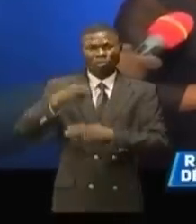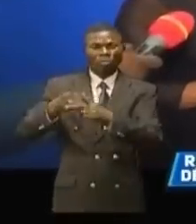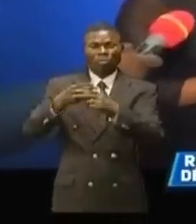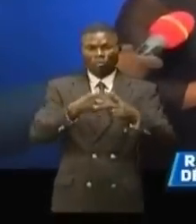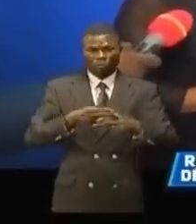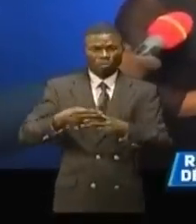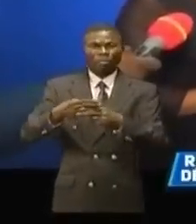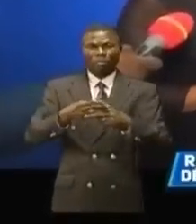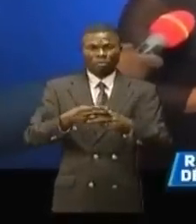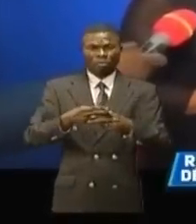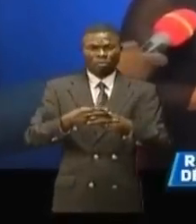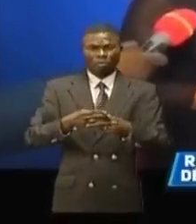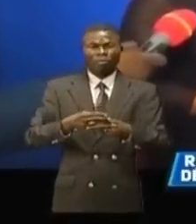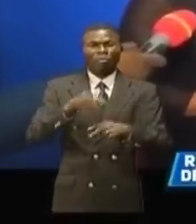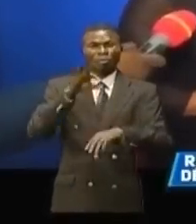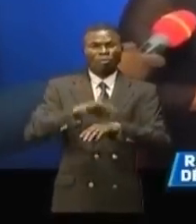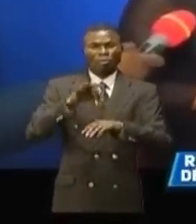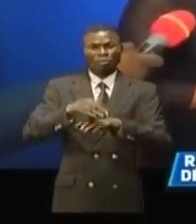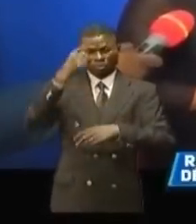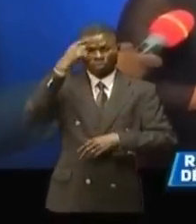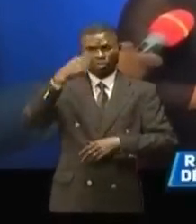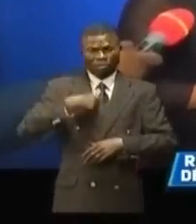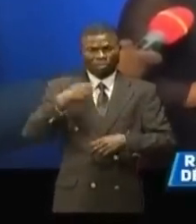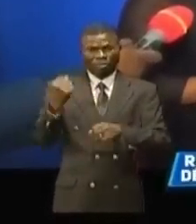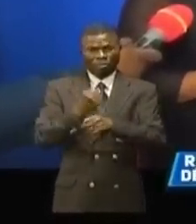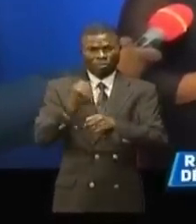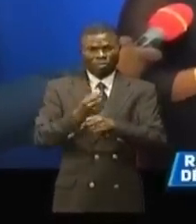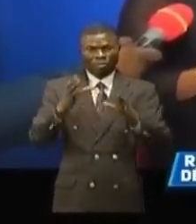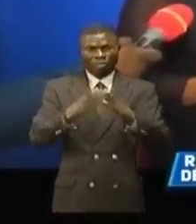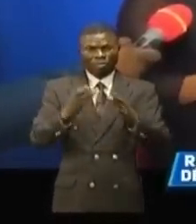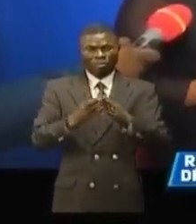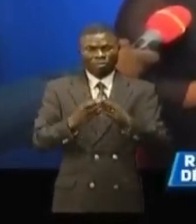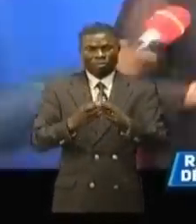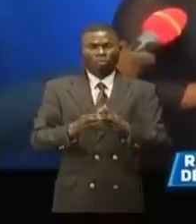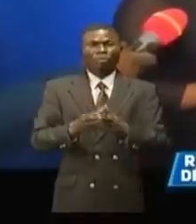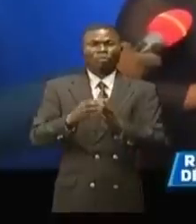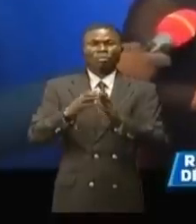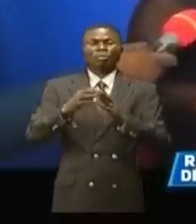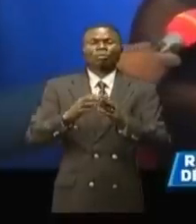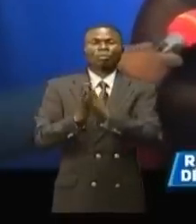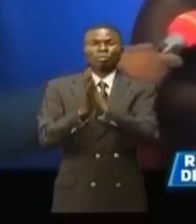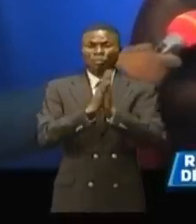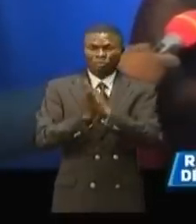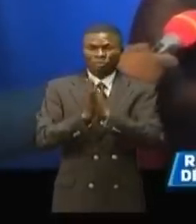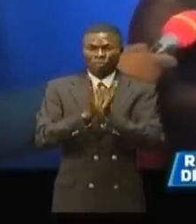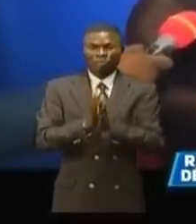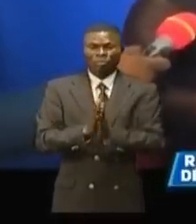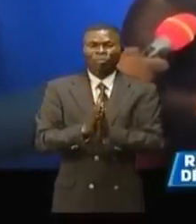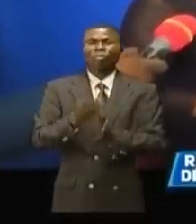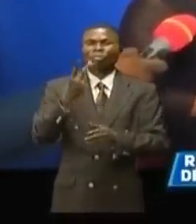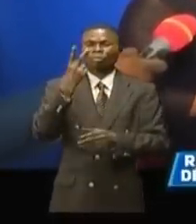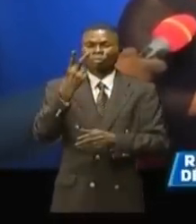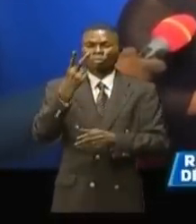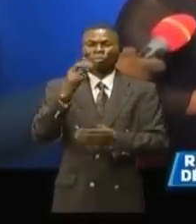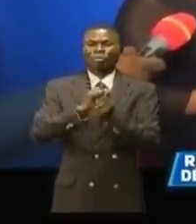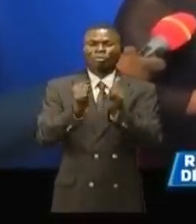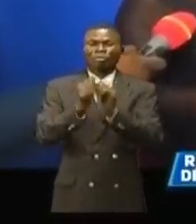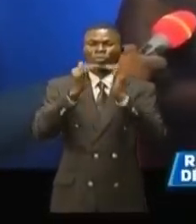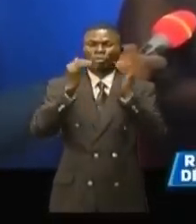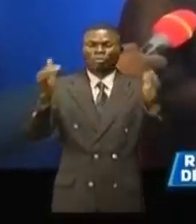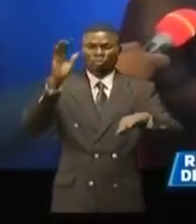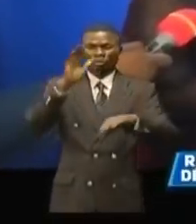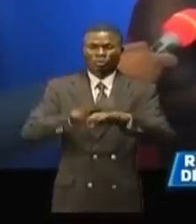sécuritaire. J'ai eu la chance de travailler avec l'excellence Vital Kamerhe durant tous les processus de paix qu'a connu